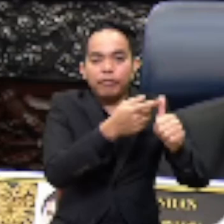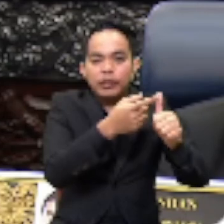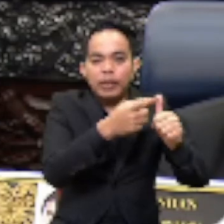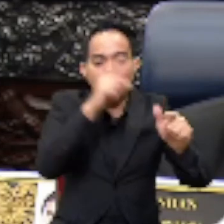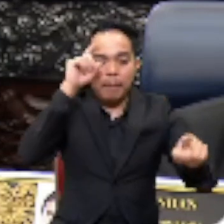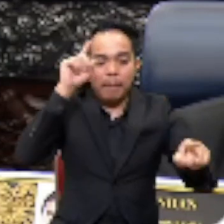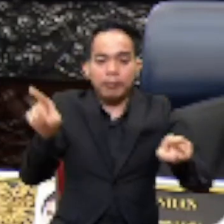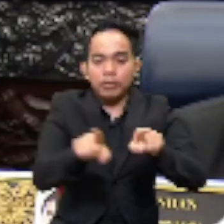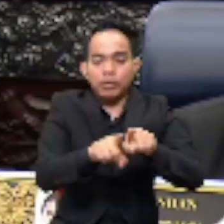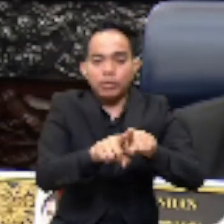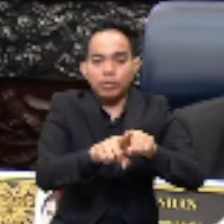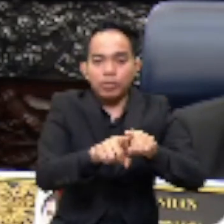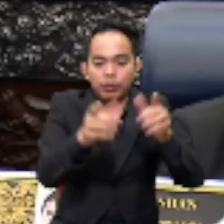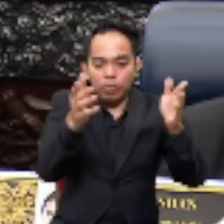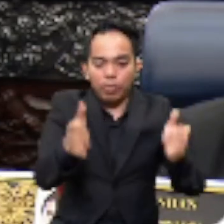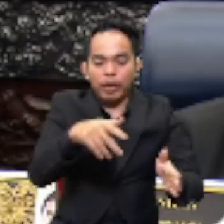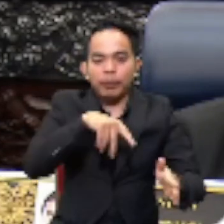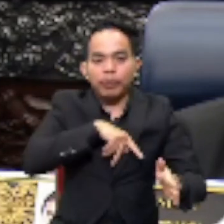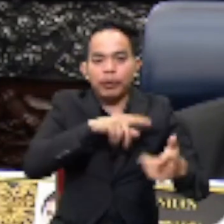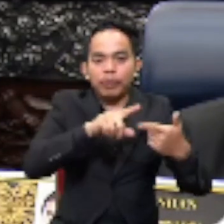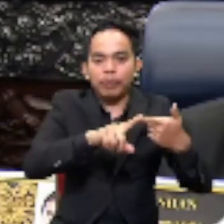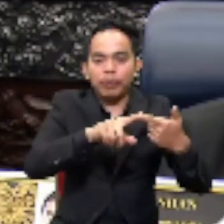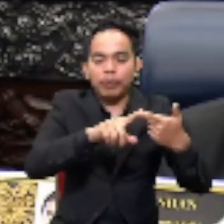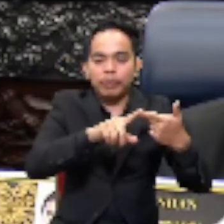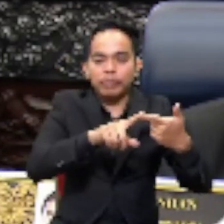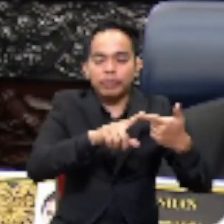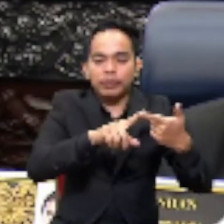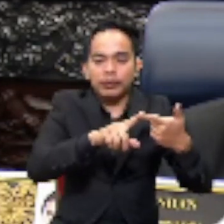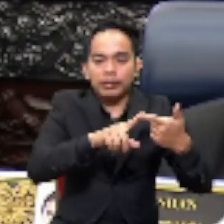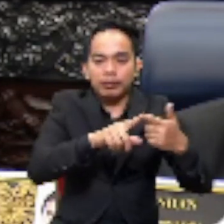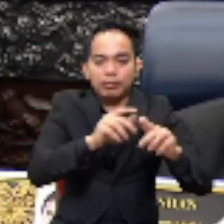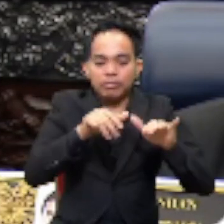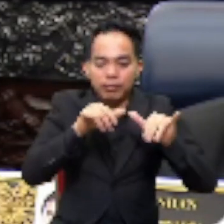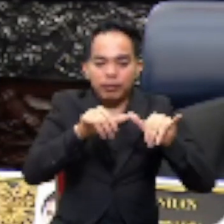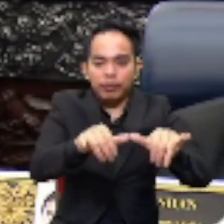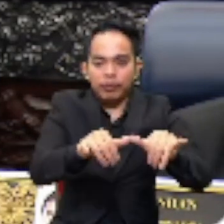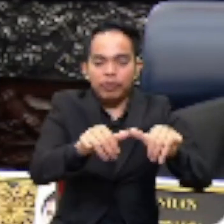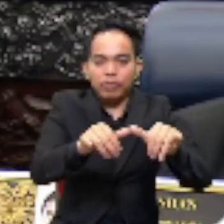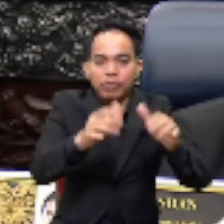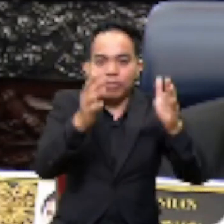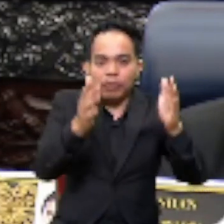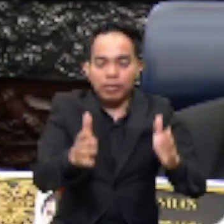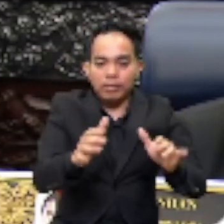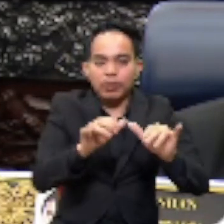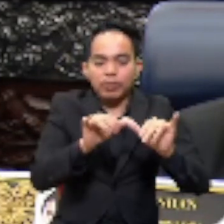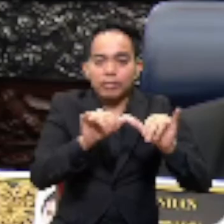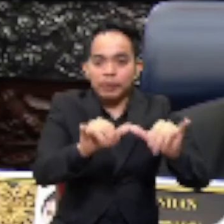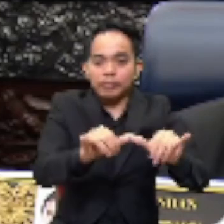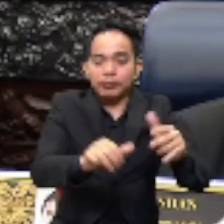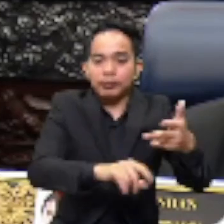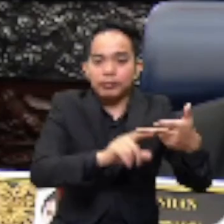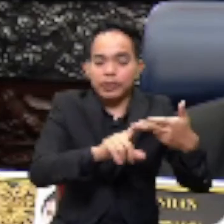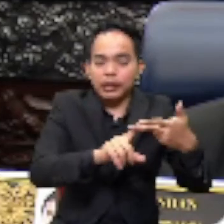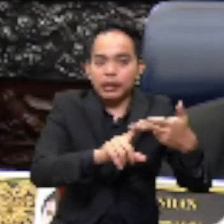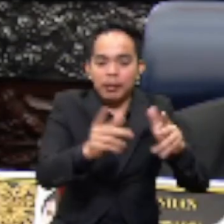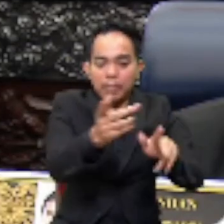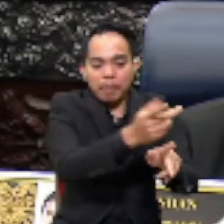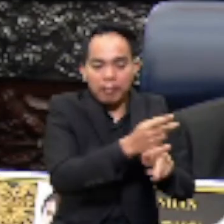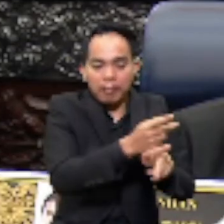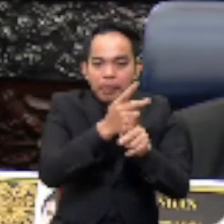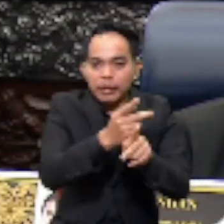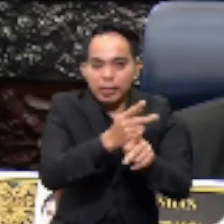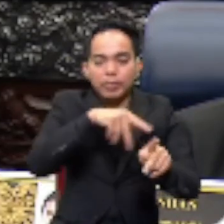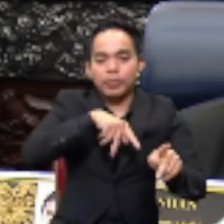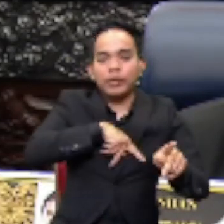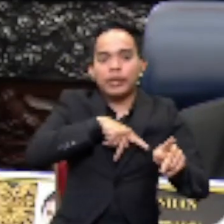persetujuan pemilik Prinsip kedua pengekalan penduduk asal prinsip ketiga menjaga kepentingan pemilik